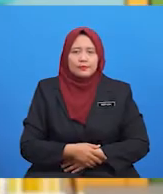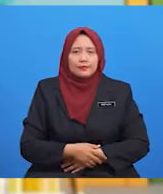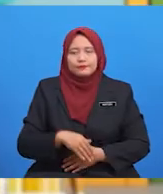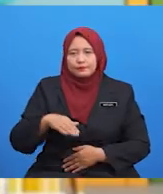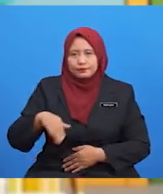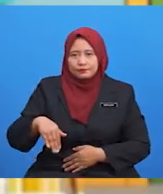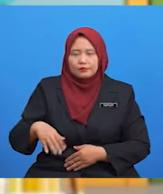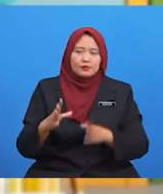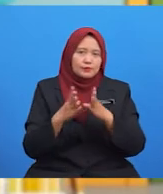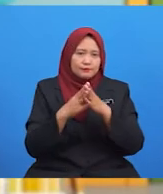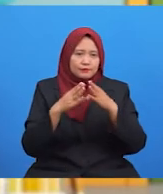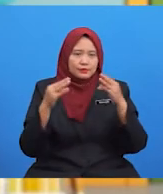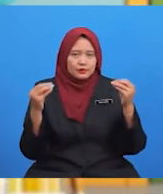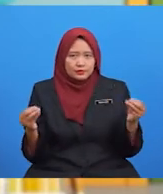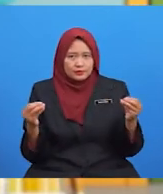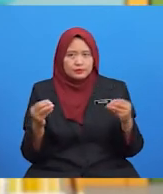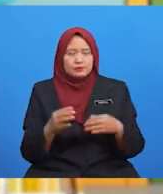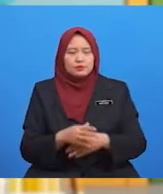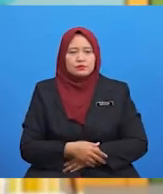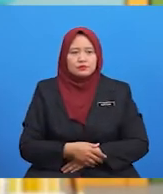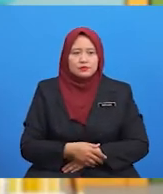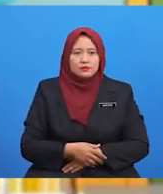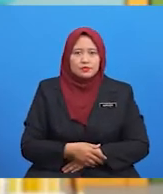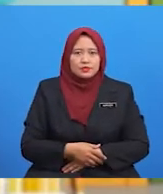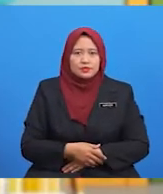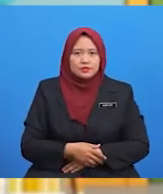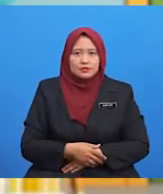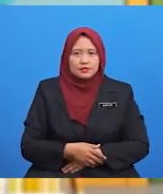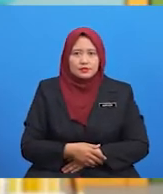Sebelum mengakhiri pembelajaran kita pada hari ini,